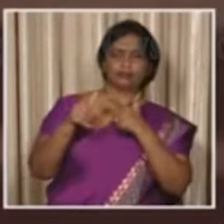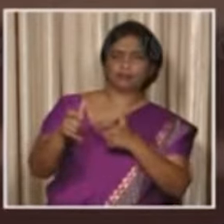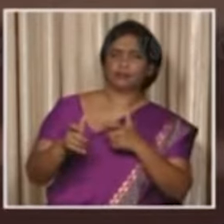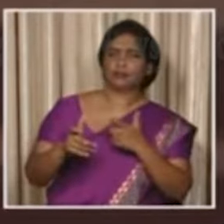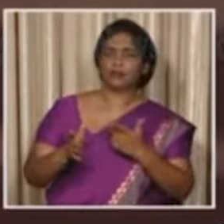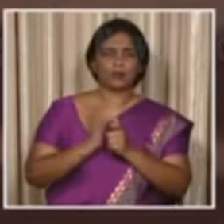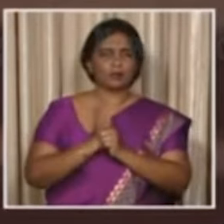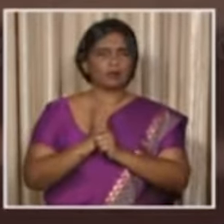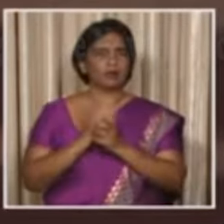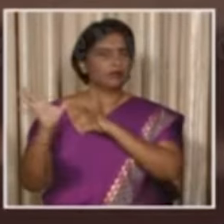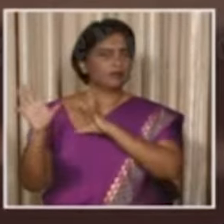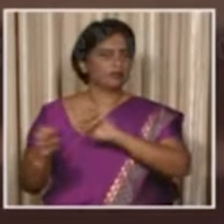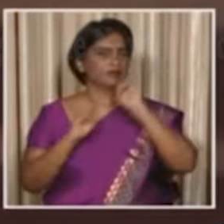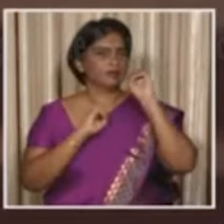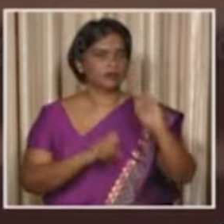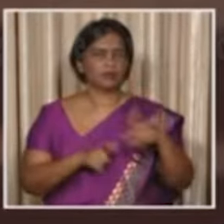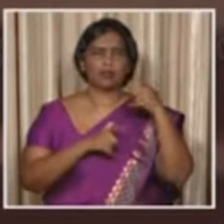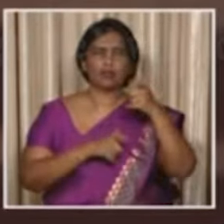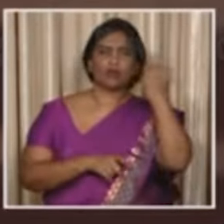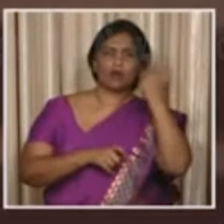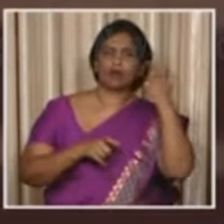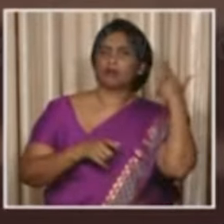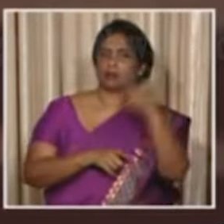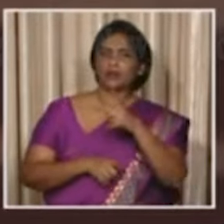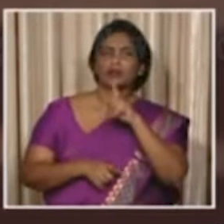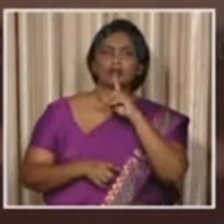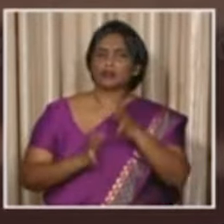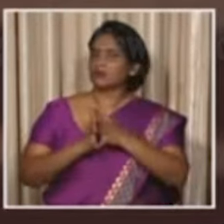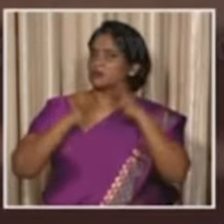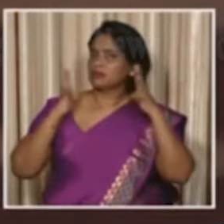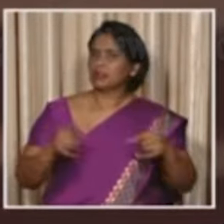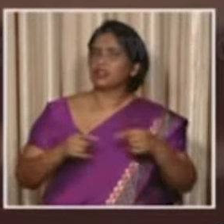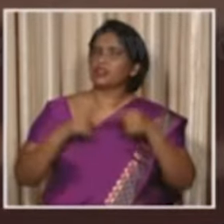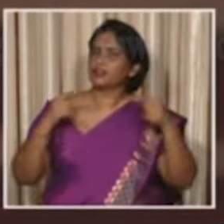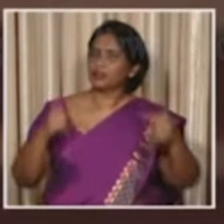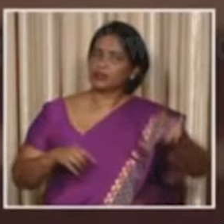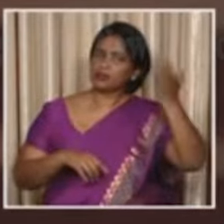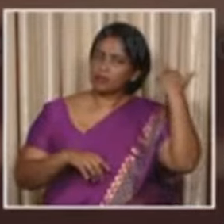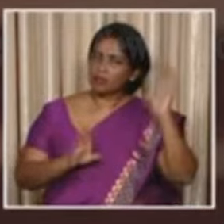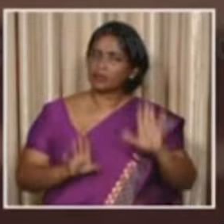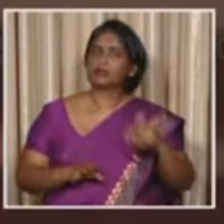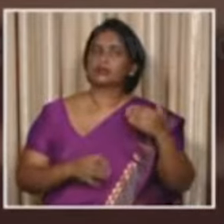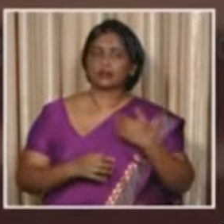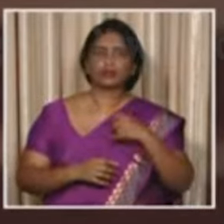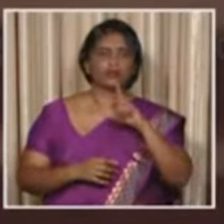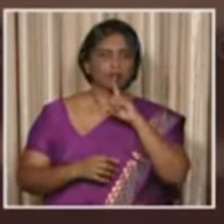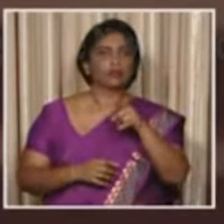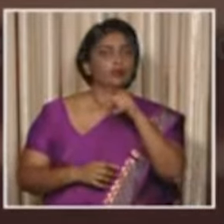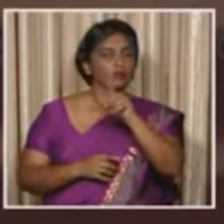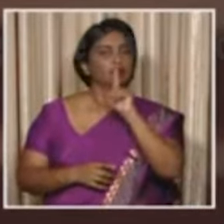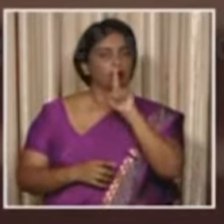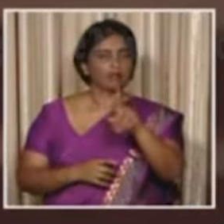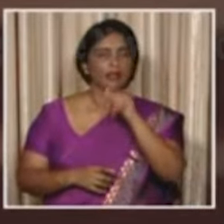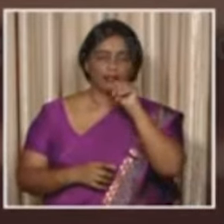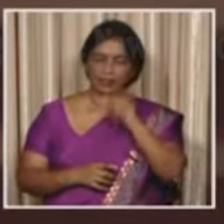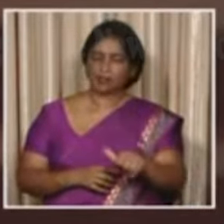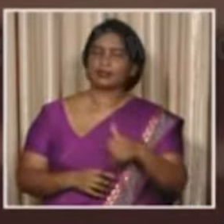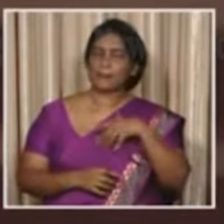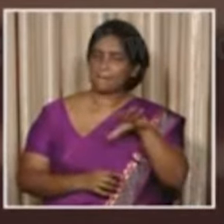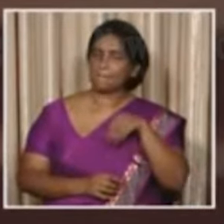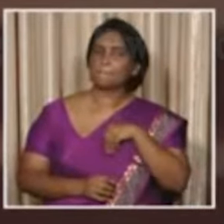පාතාලේ එක්කන් ගිහිල්ලා ආයුධ හොයන්න ගිහින් මරනවායි කියලා ලොකු විරෝධයක් එදත් ගෙනිච්චා. මම කියන්න ඔබතුමා කියනකට අපි සීර සීයක්